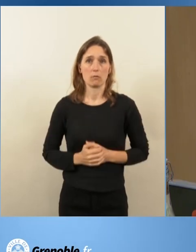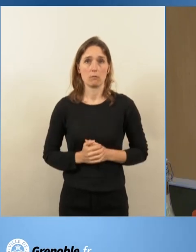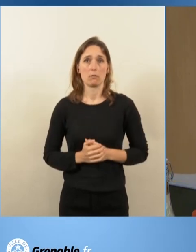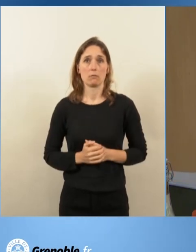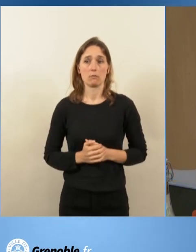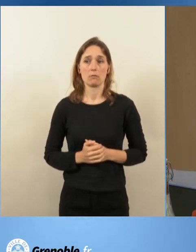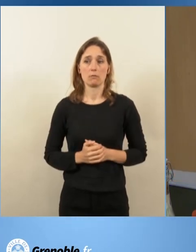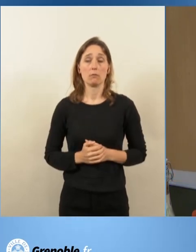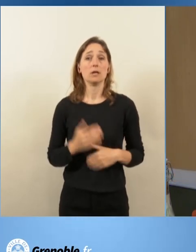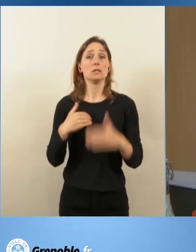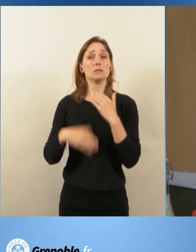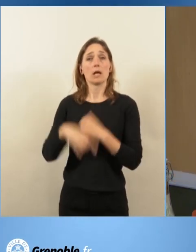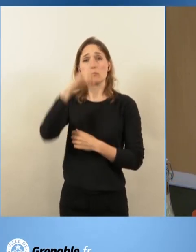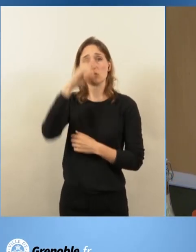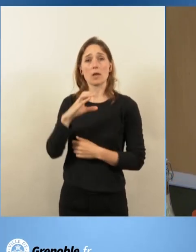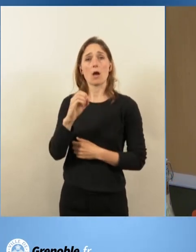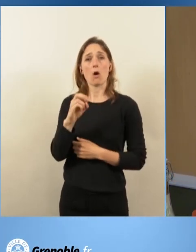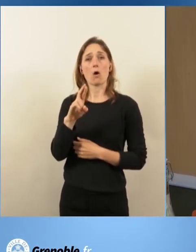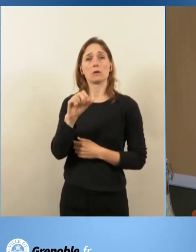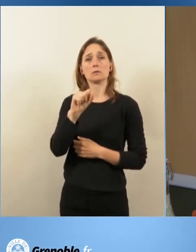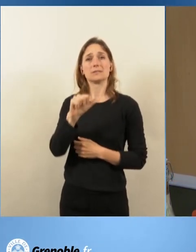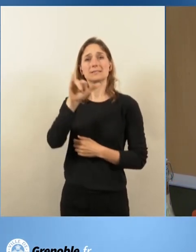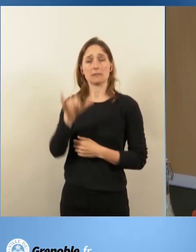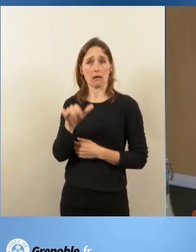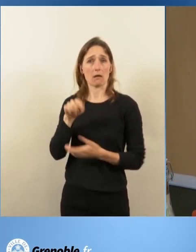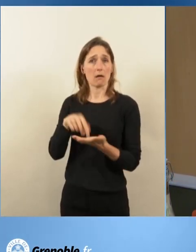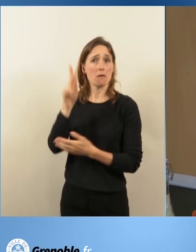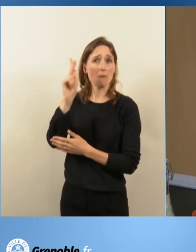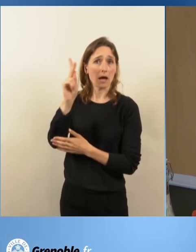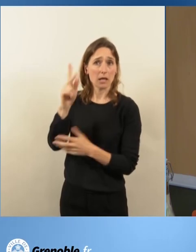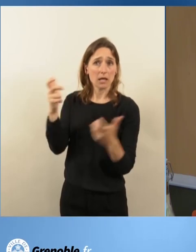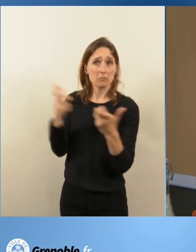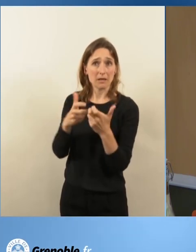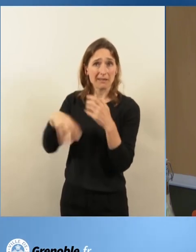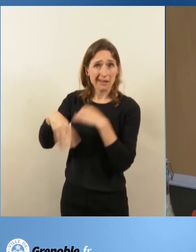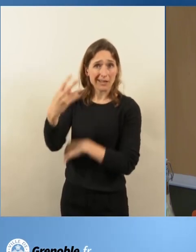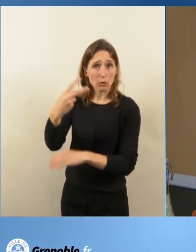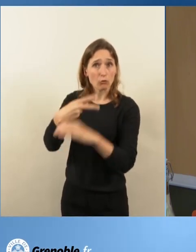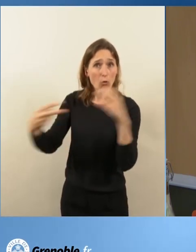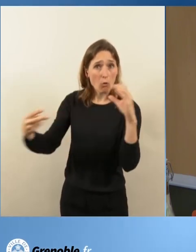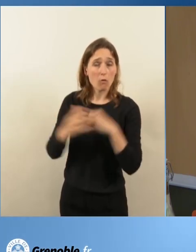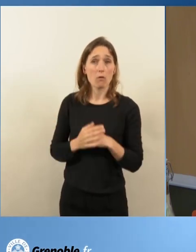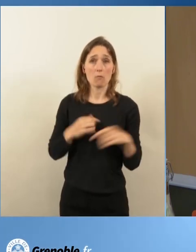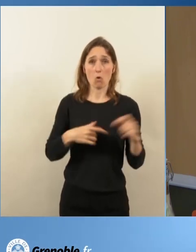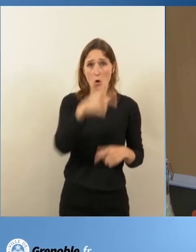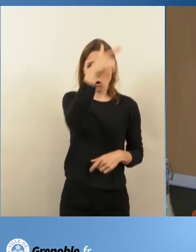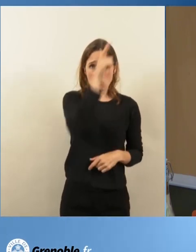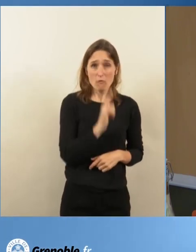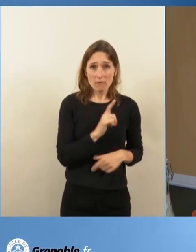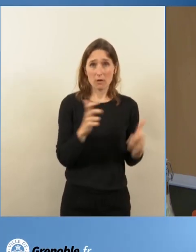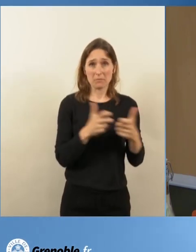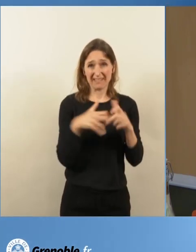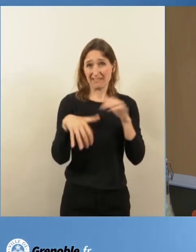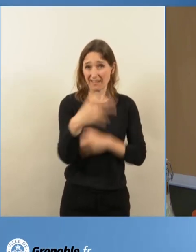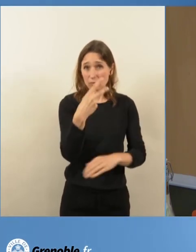le billet au musée d'Orsay à Paris et de 14 euros et pour les musées du Louvre et de 15